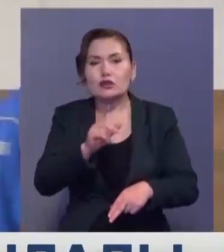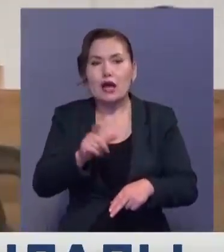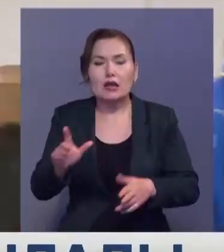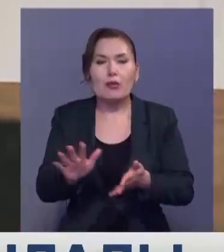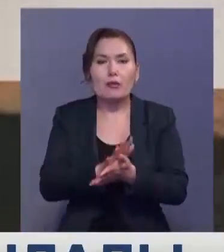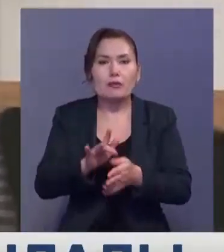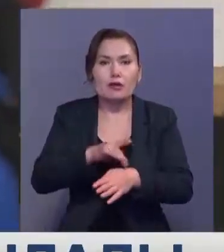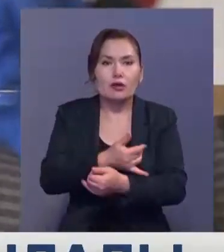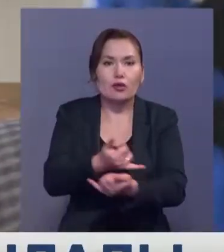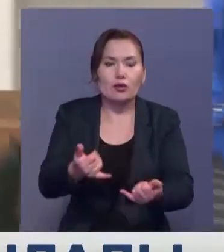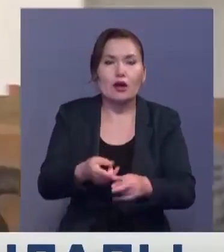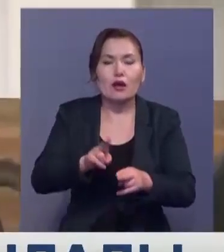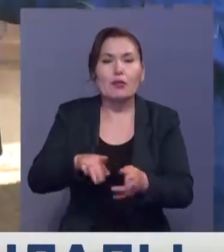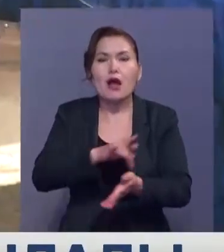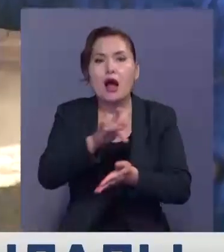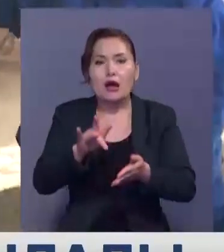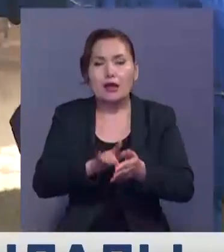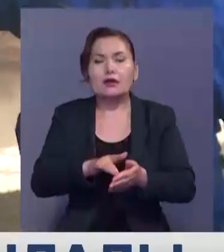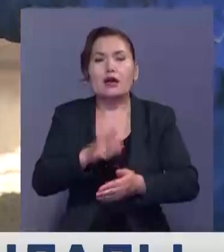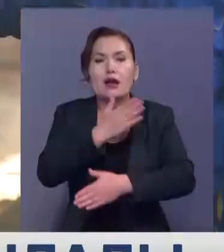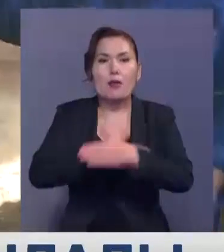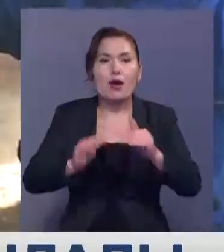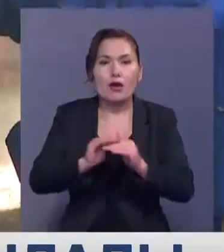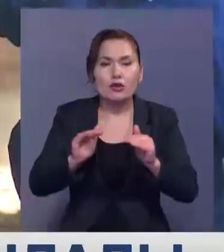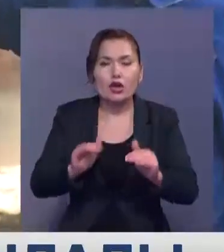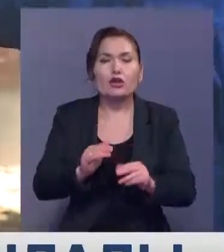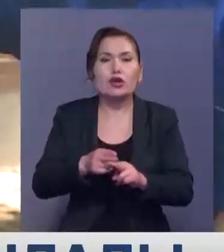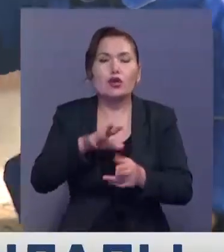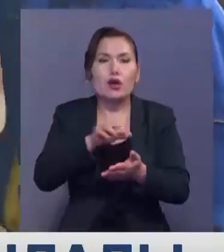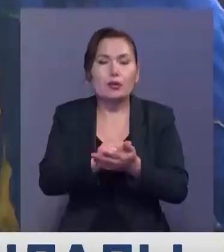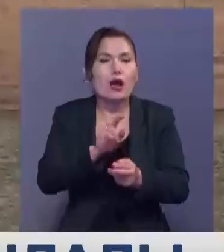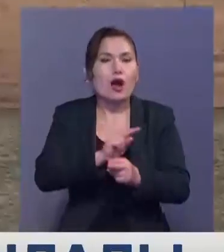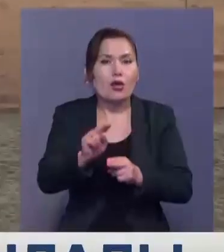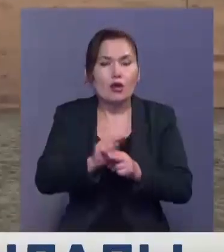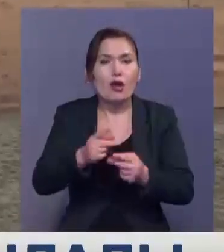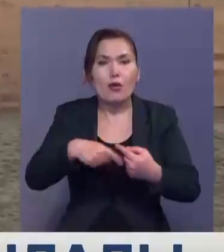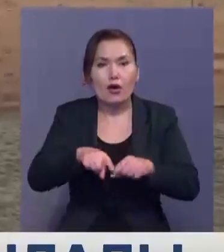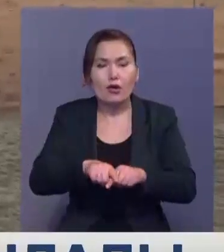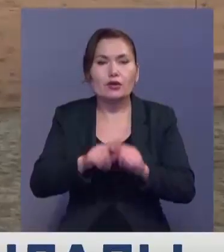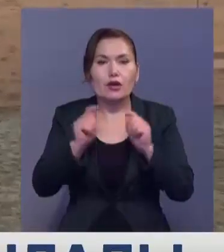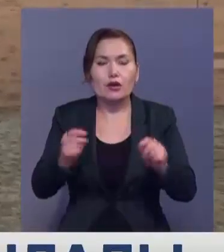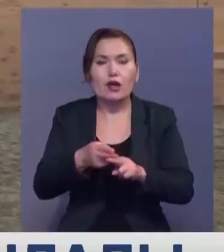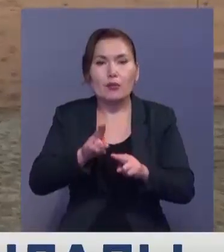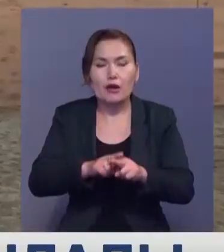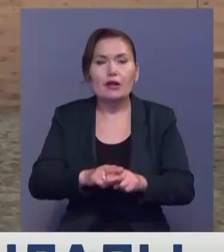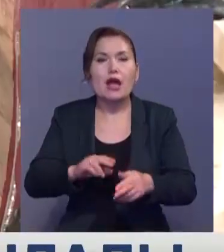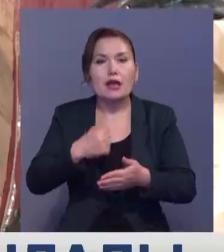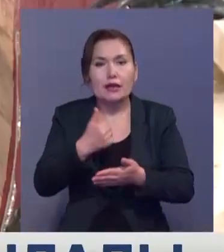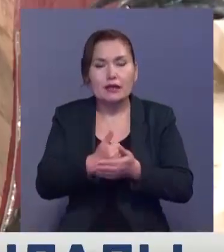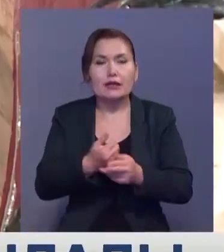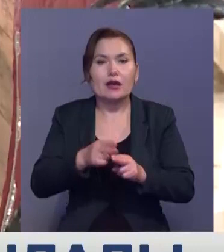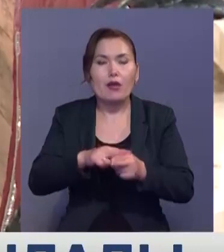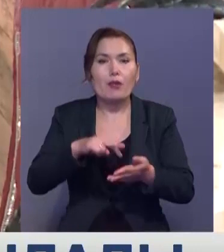қызмет көрсете алады. Бұдан өзге қалада сал ауруына шалдыққан балалармен жұмыс істейтін бірнеше қоғамдық бірлестік тіркелген. Ал мұндағы ендігі мәселе